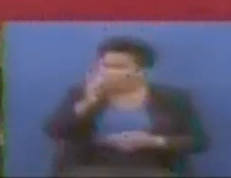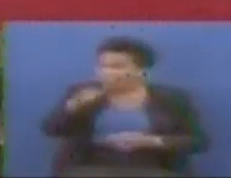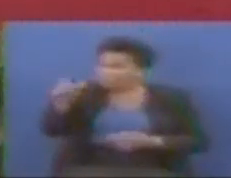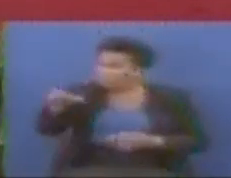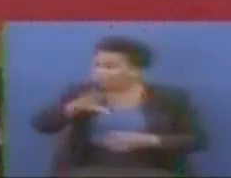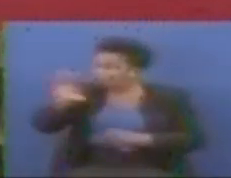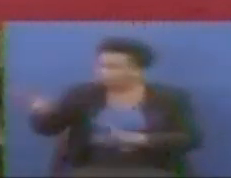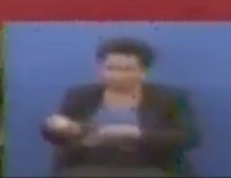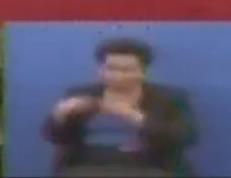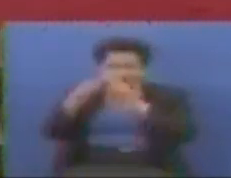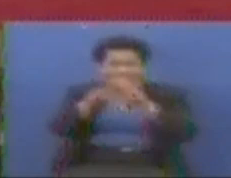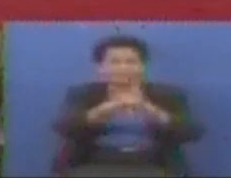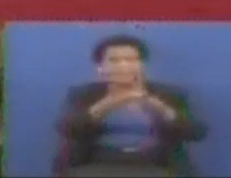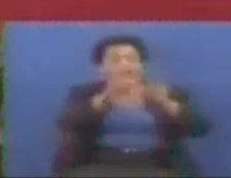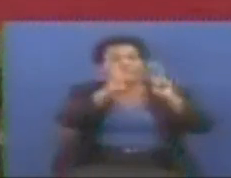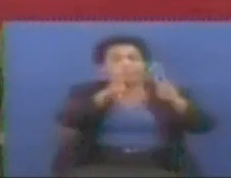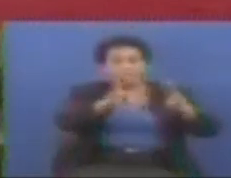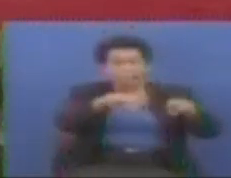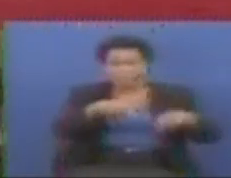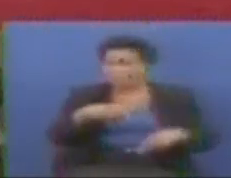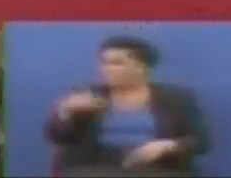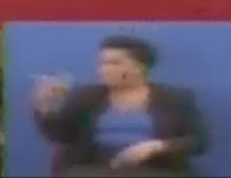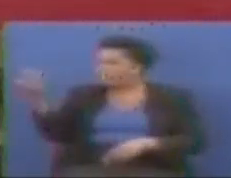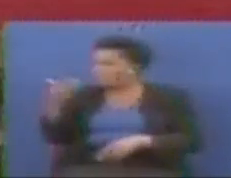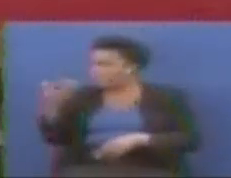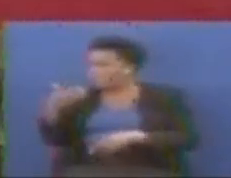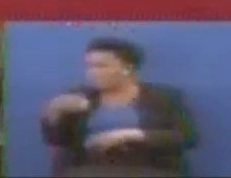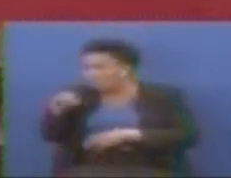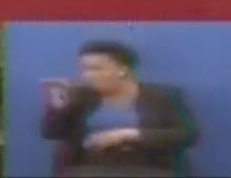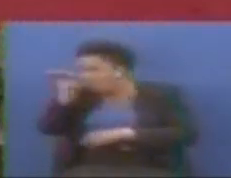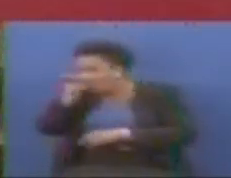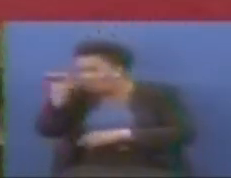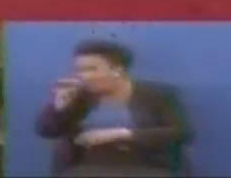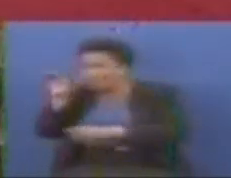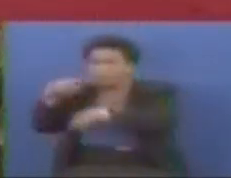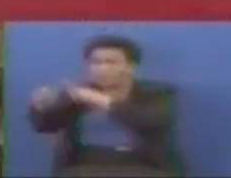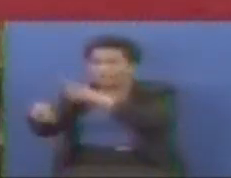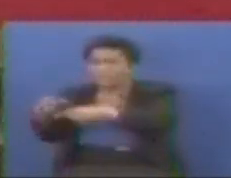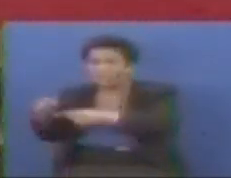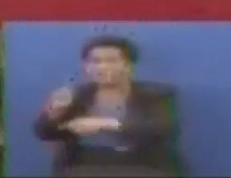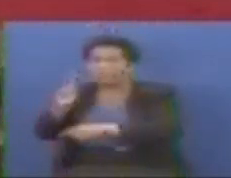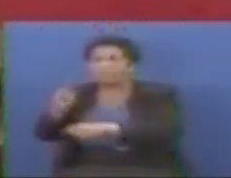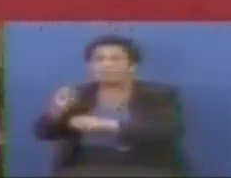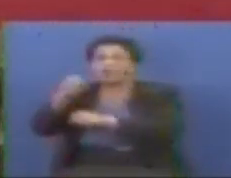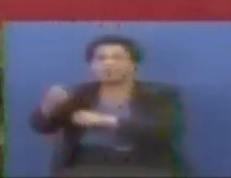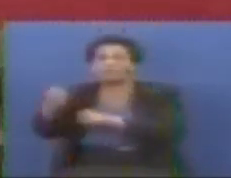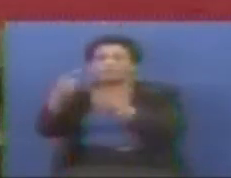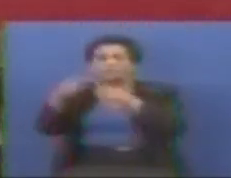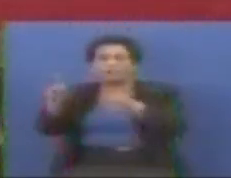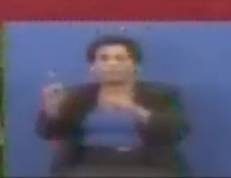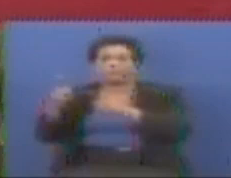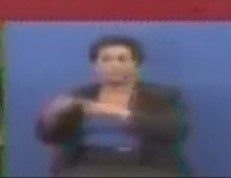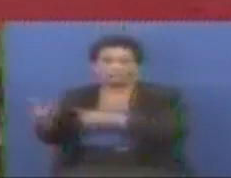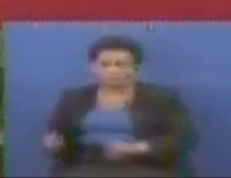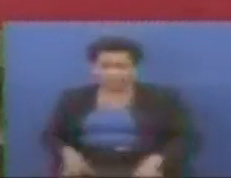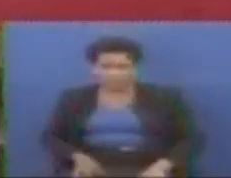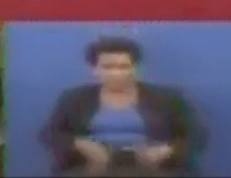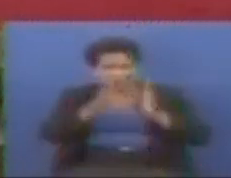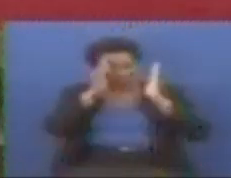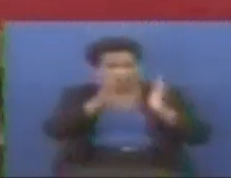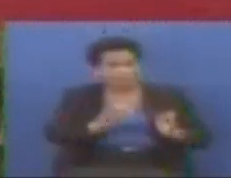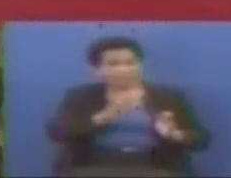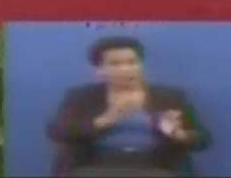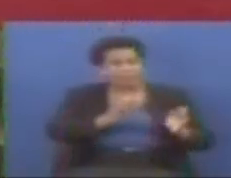walikuwa 90. Mwezi Januari 2019 hadi Machi 2019, jumla ya makosa yalikuwa ni